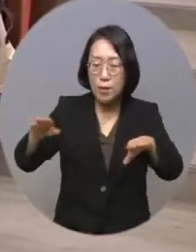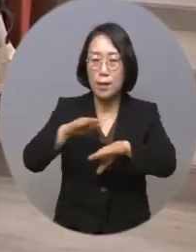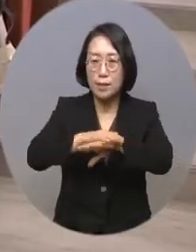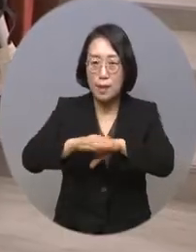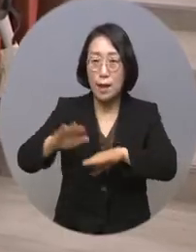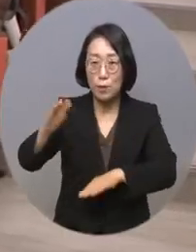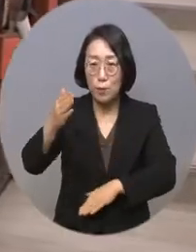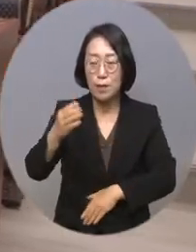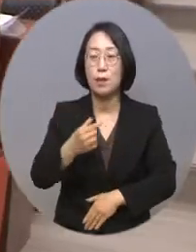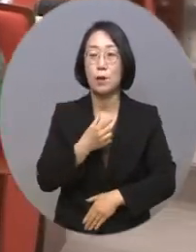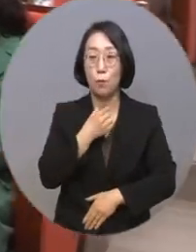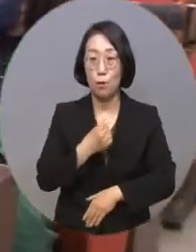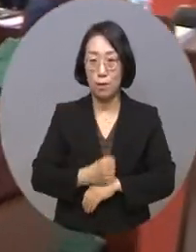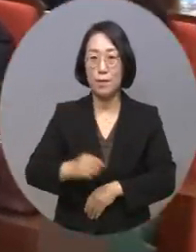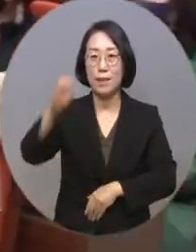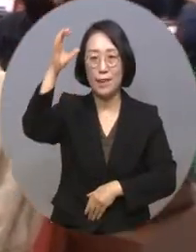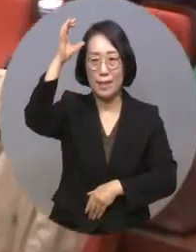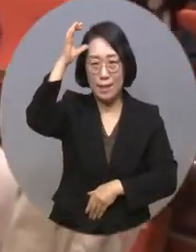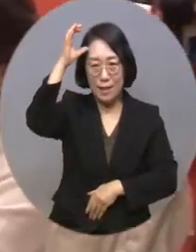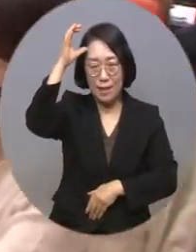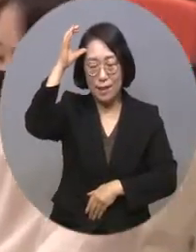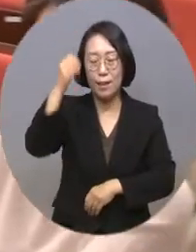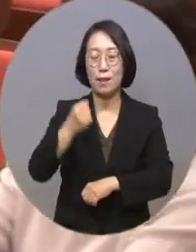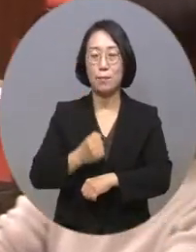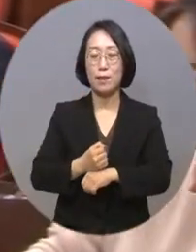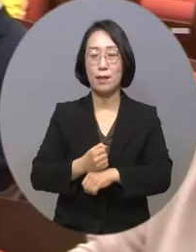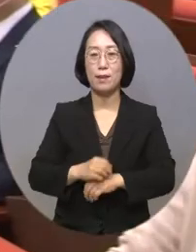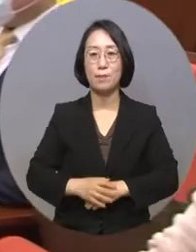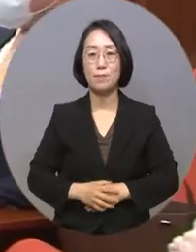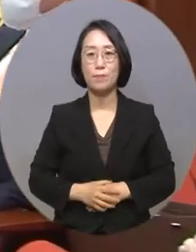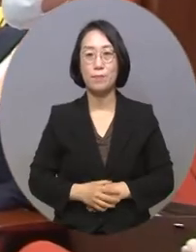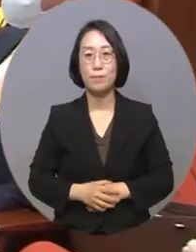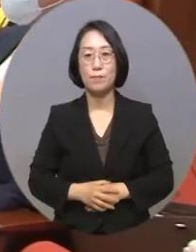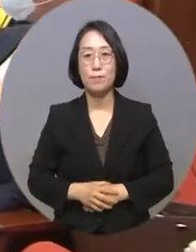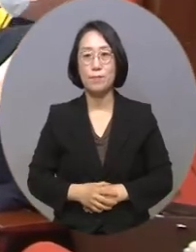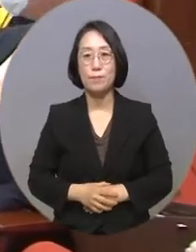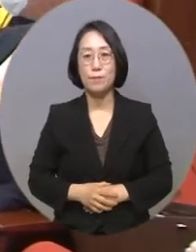봅니다 지금까지 복시 tv 부산방송 화 경향입니다